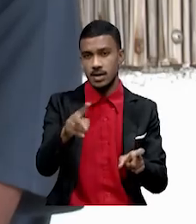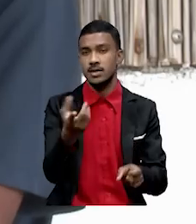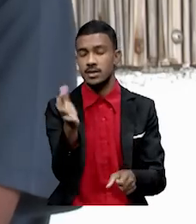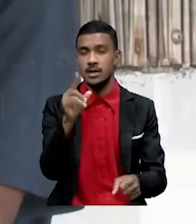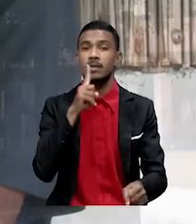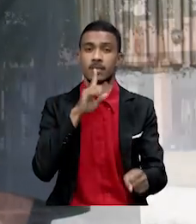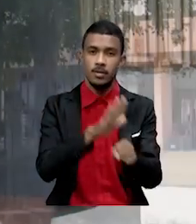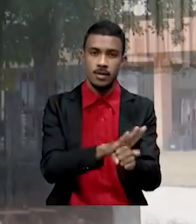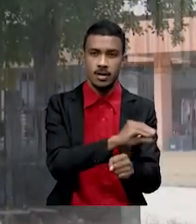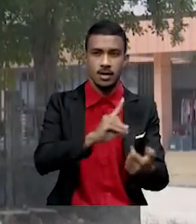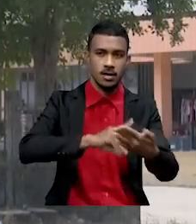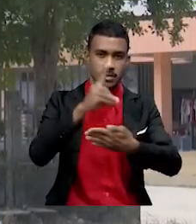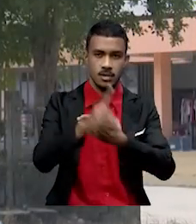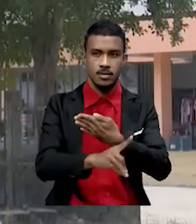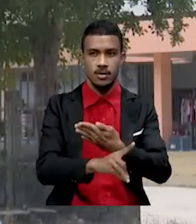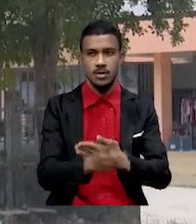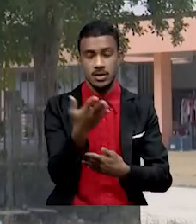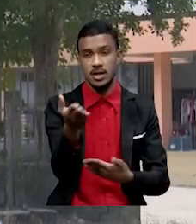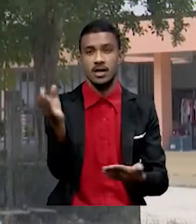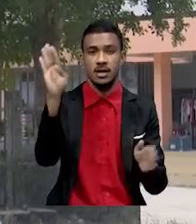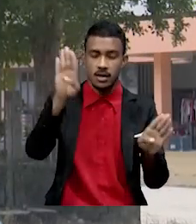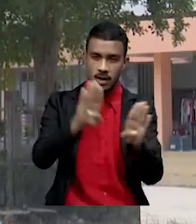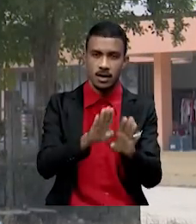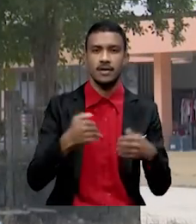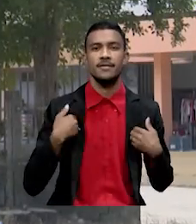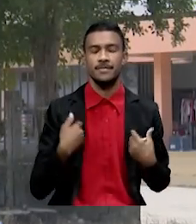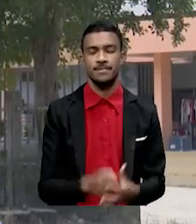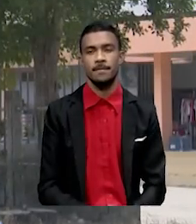promete dezembro né mas sira foi takasai